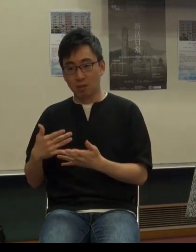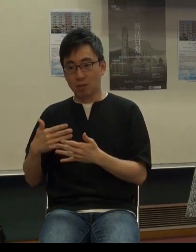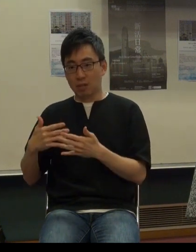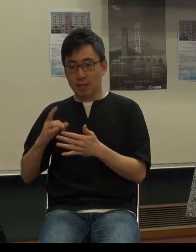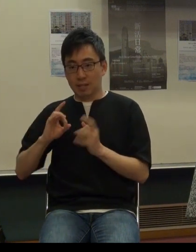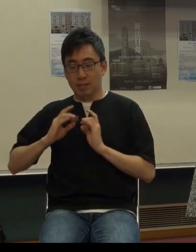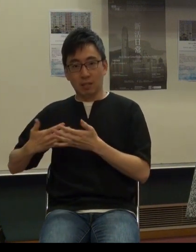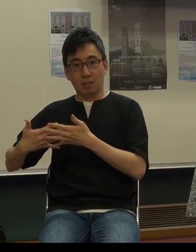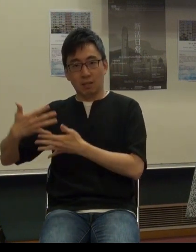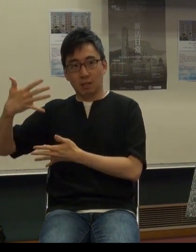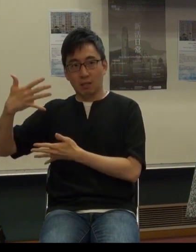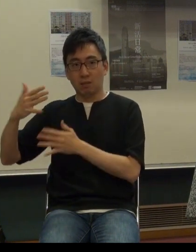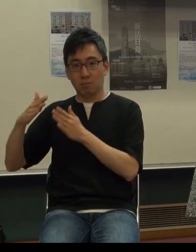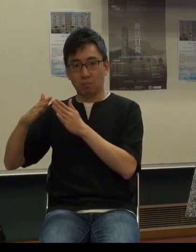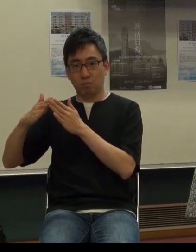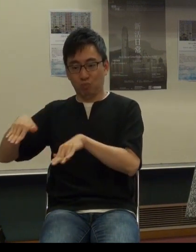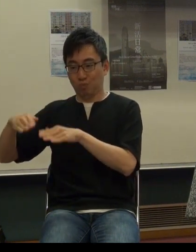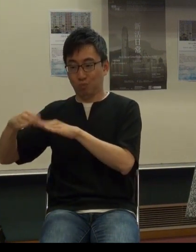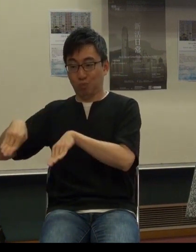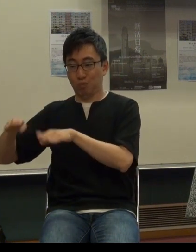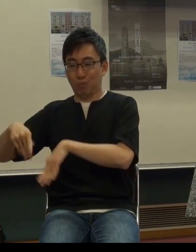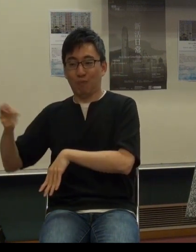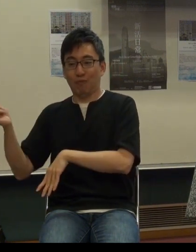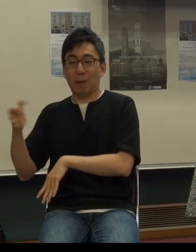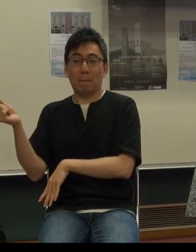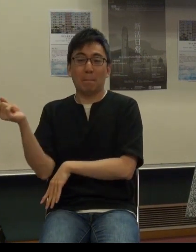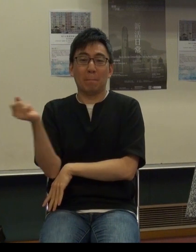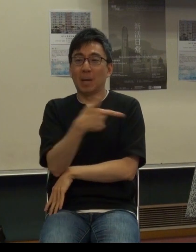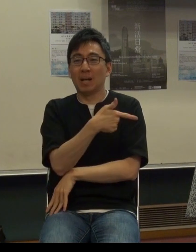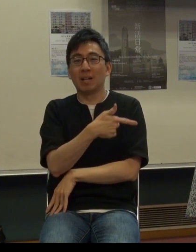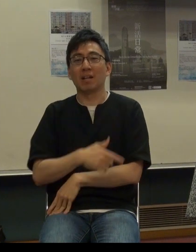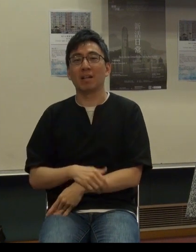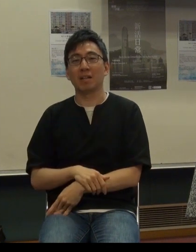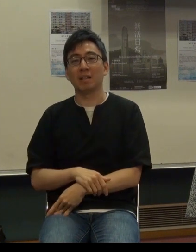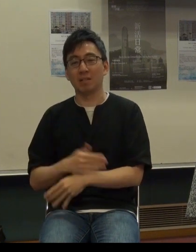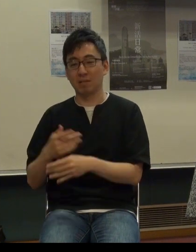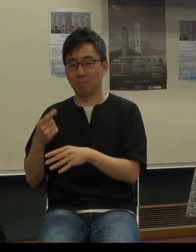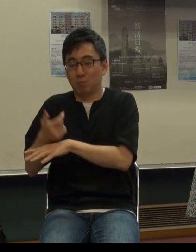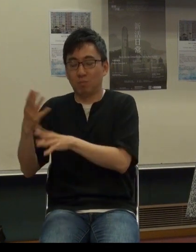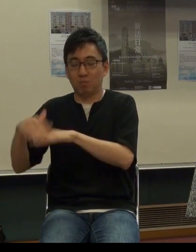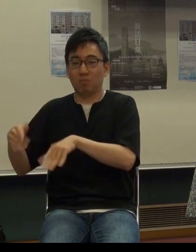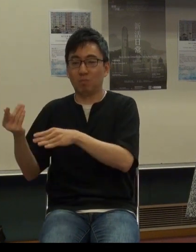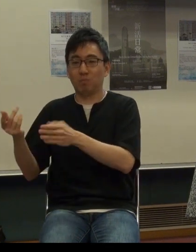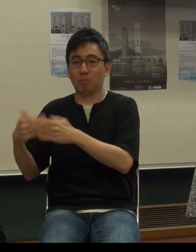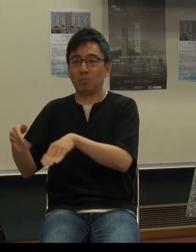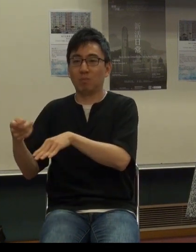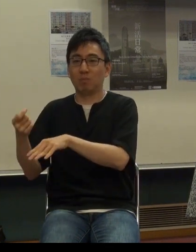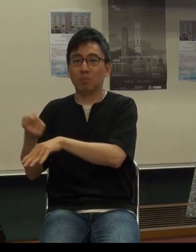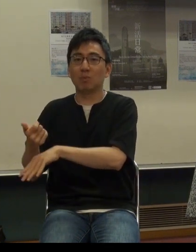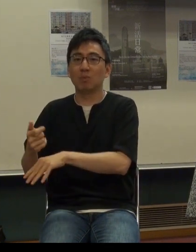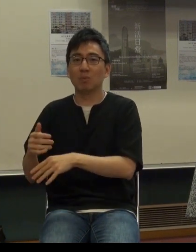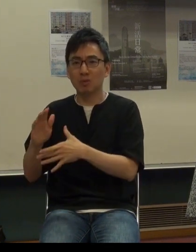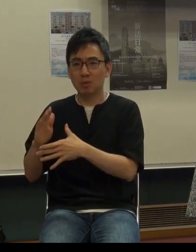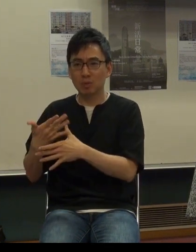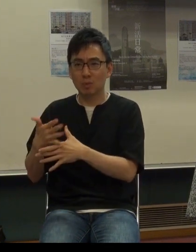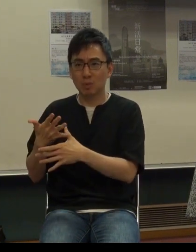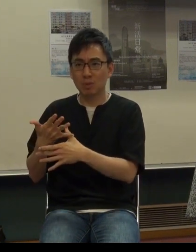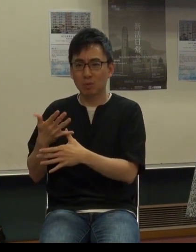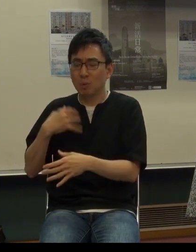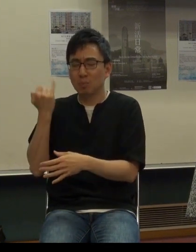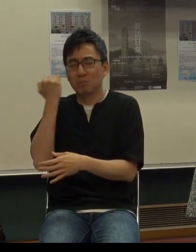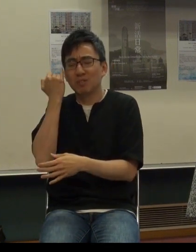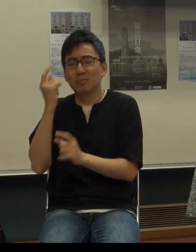樓咧，是拆得更快的，比建築物呢比政府建築物更加快的，因為那個我